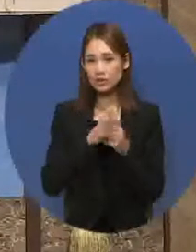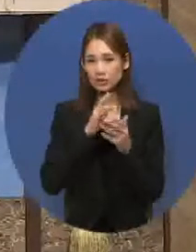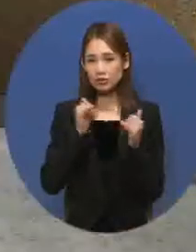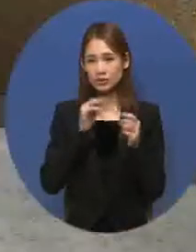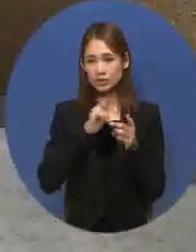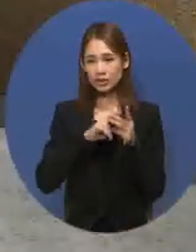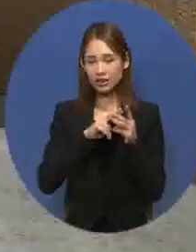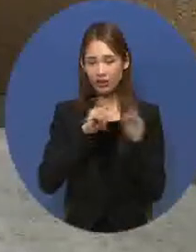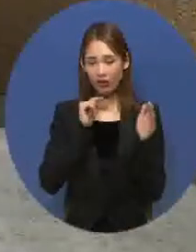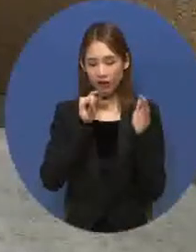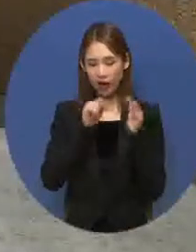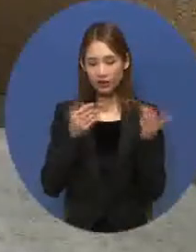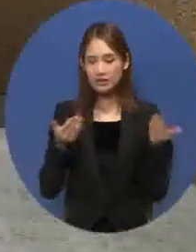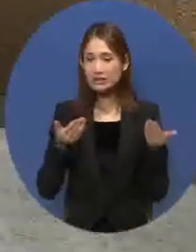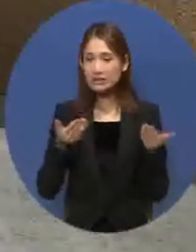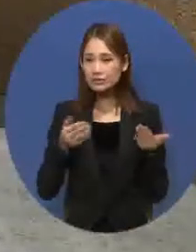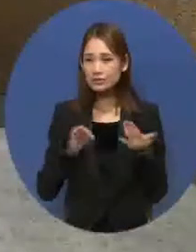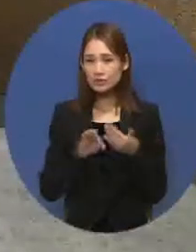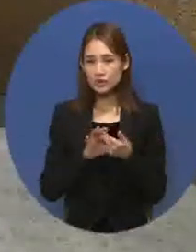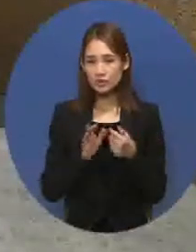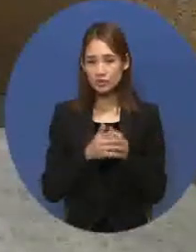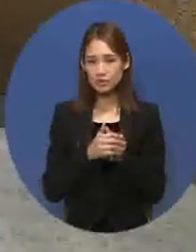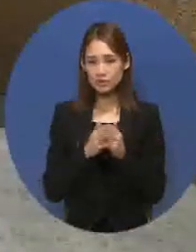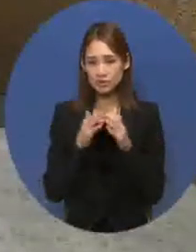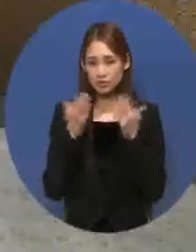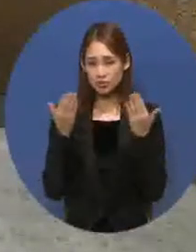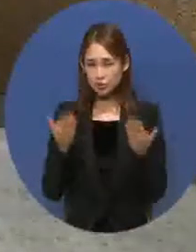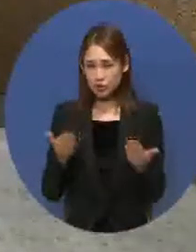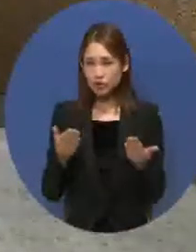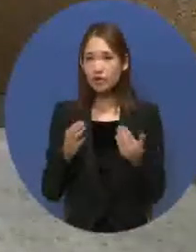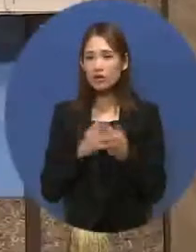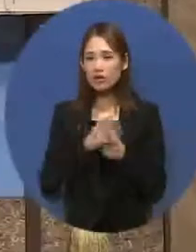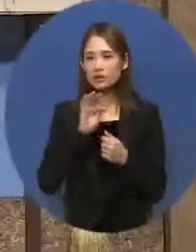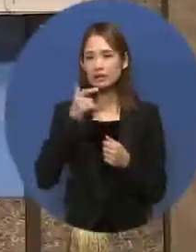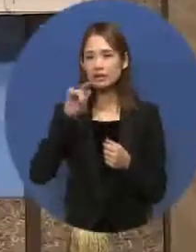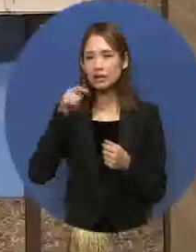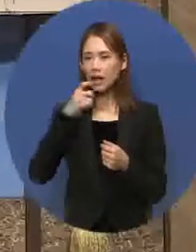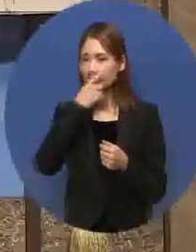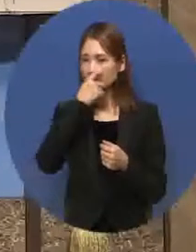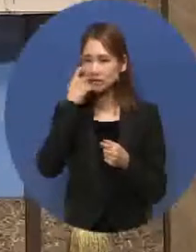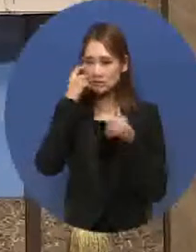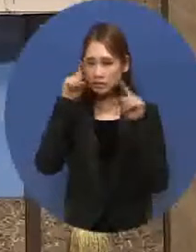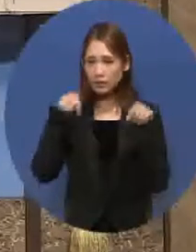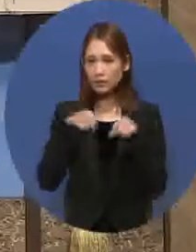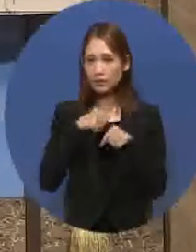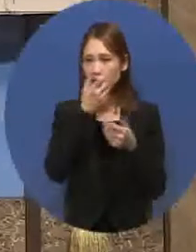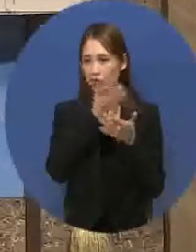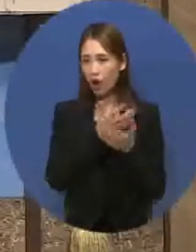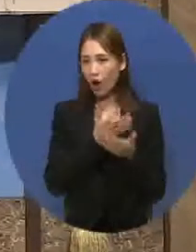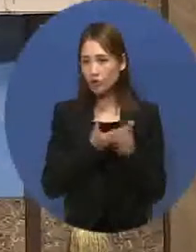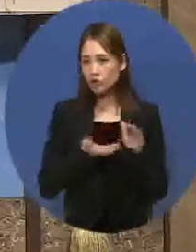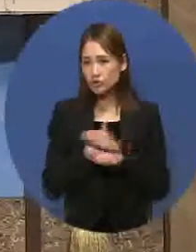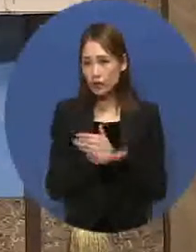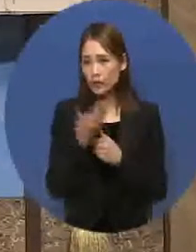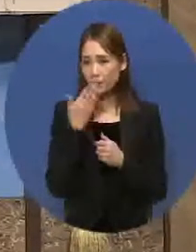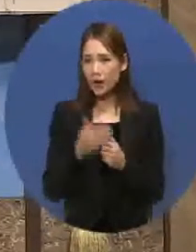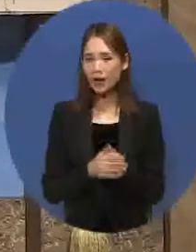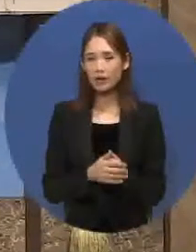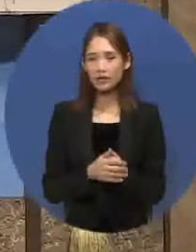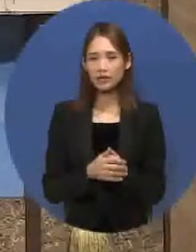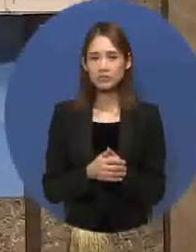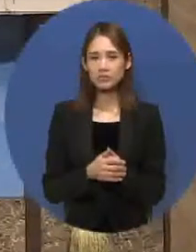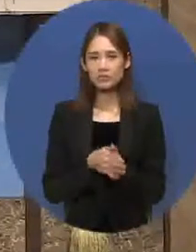근무를 하면은 네. 집에 쉬는 동안에 인감증명이나 서류도 뗄 수가 있고 노인들은